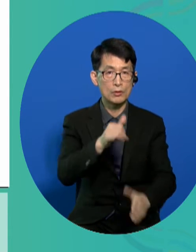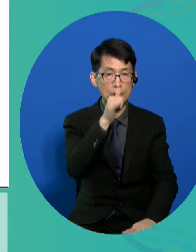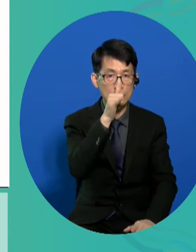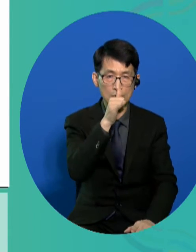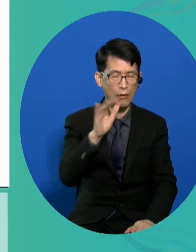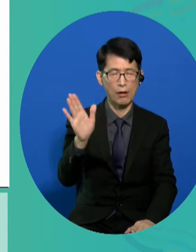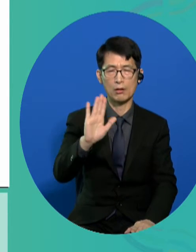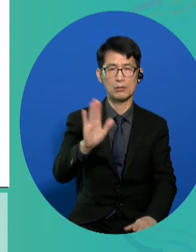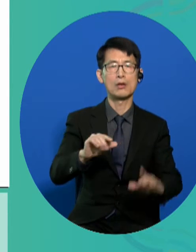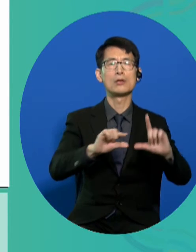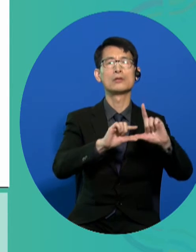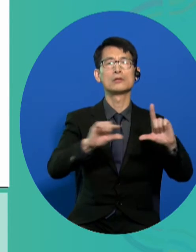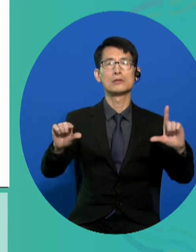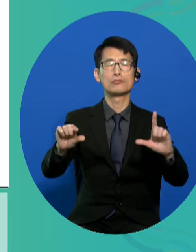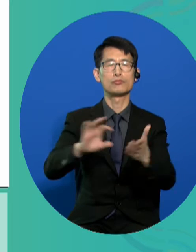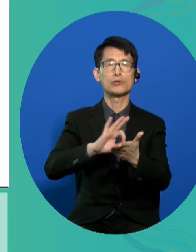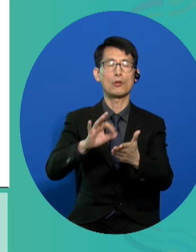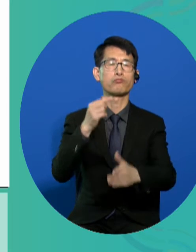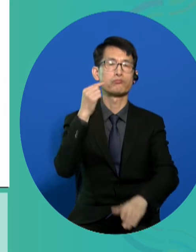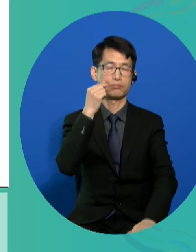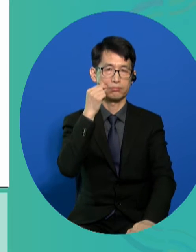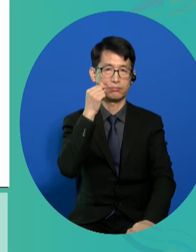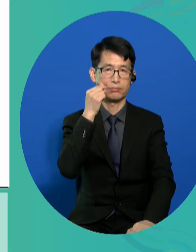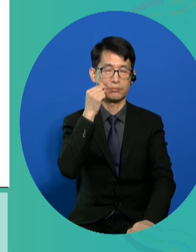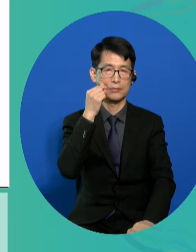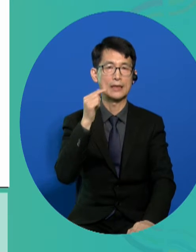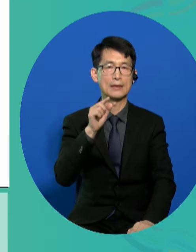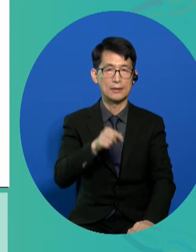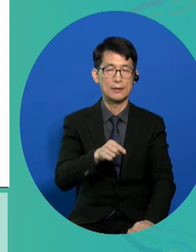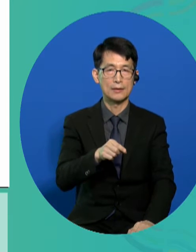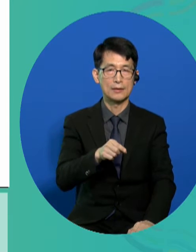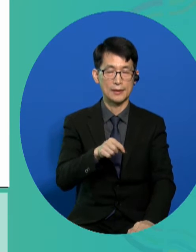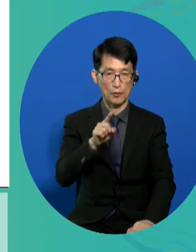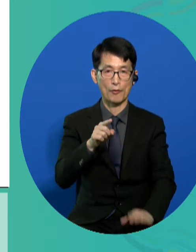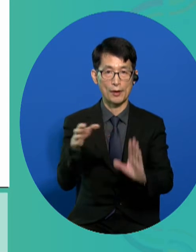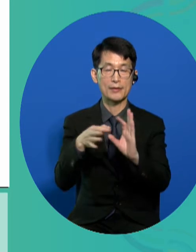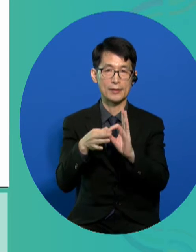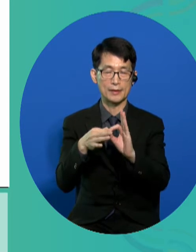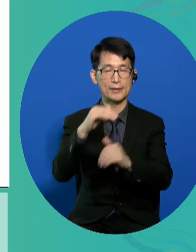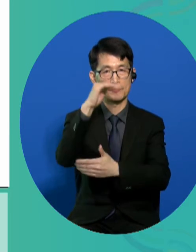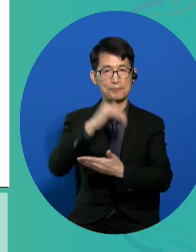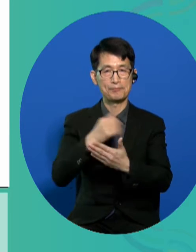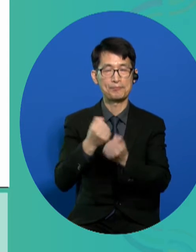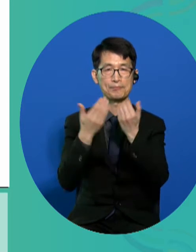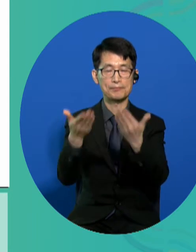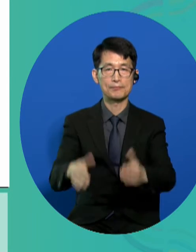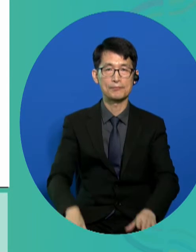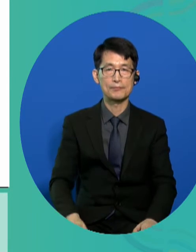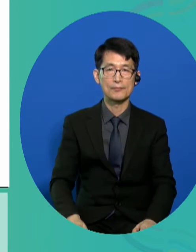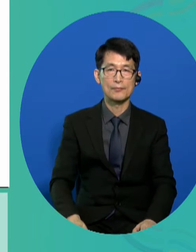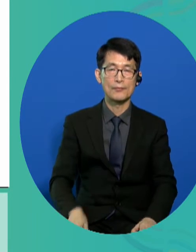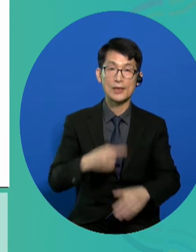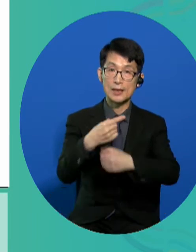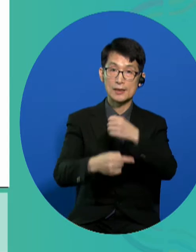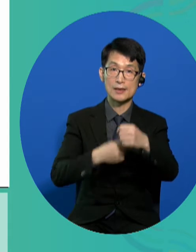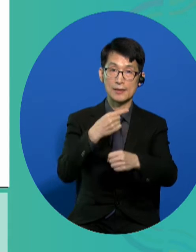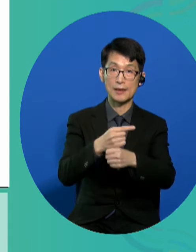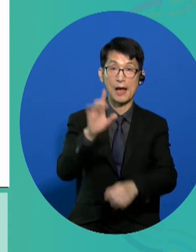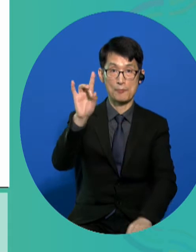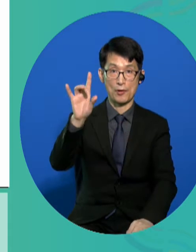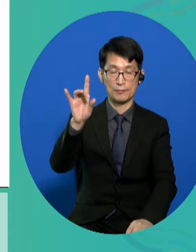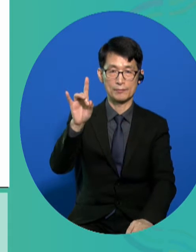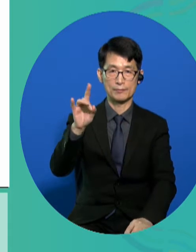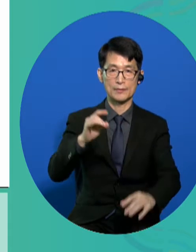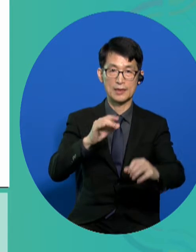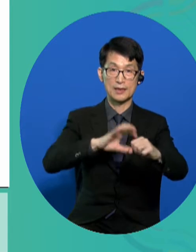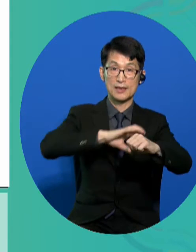있습니다. GC-ICT에서 이와 관련해서 알고 있는 바를 공유하도록 하겠습니다. 2년에 한 번씩 GC-ICT는 전 세계 장애인